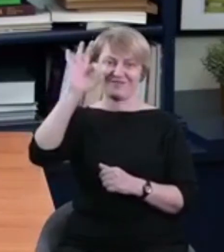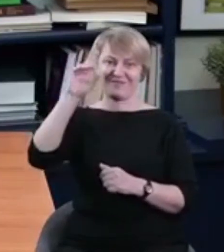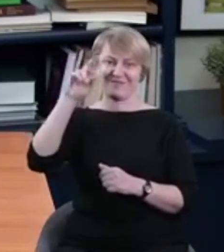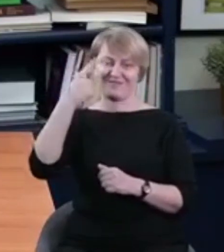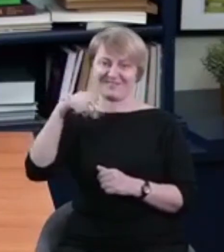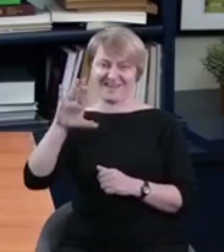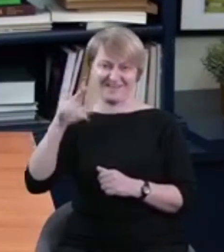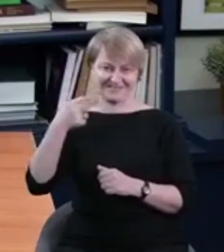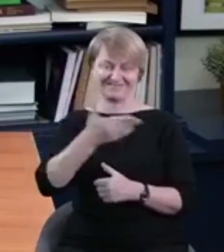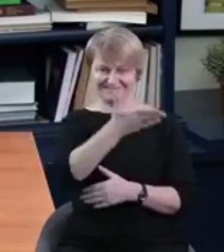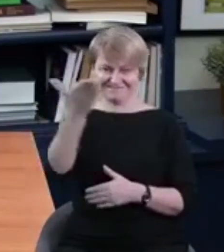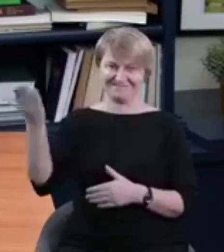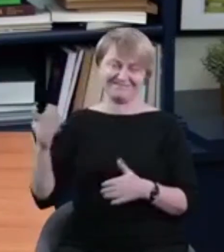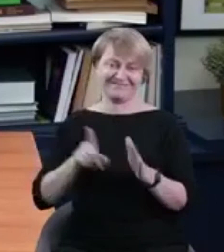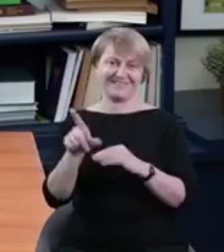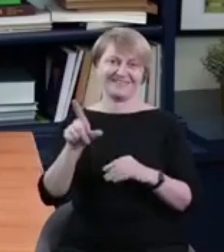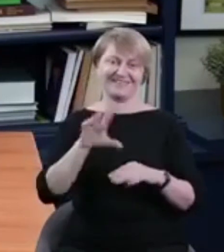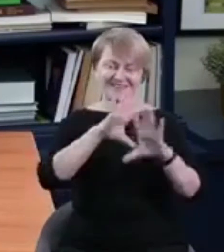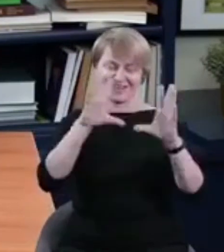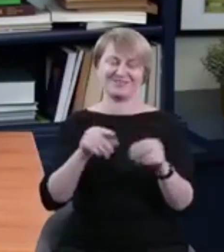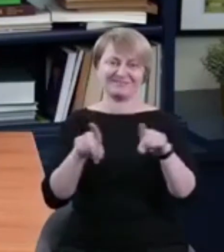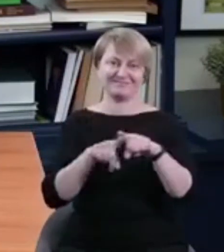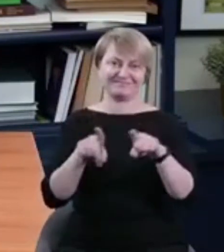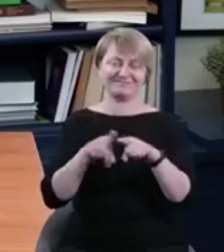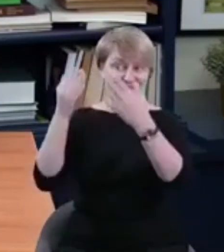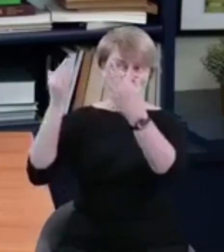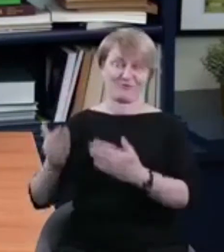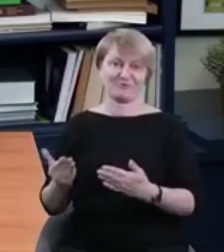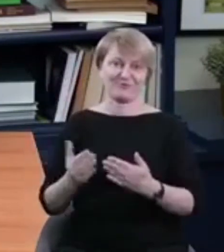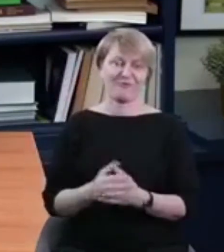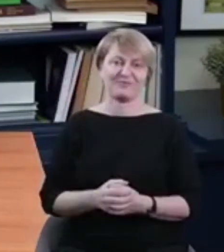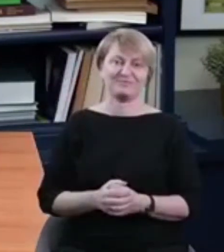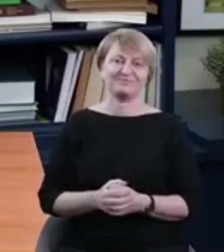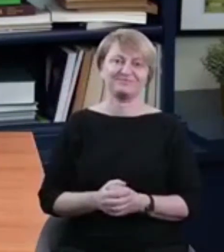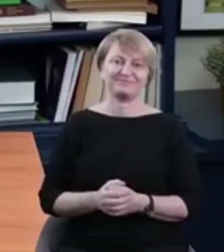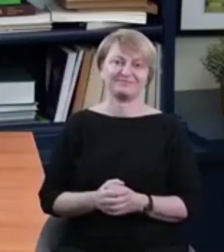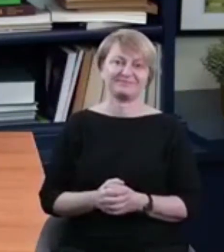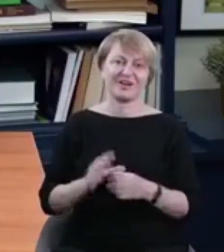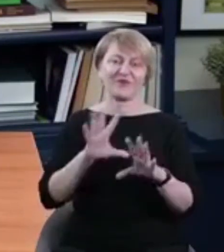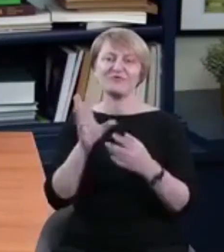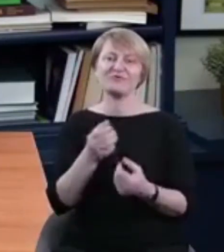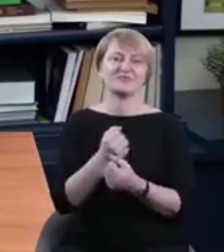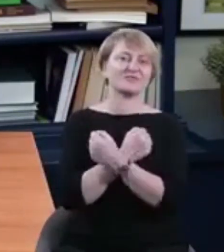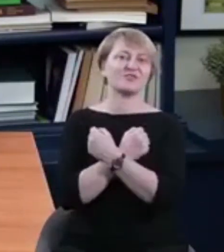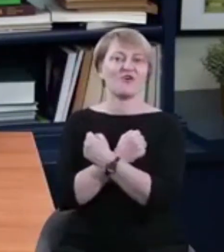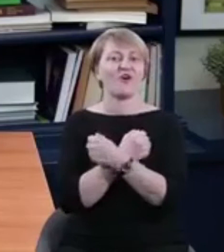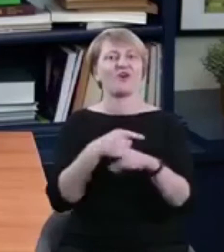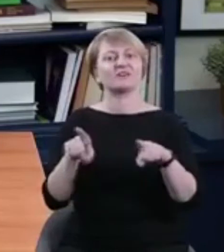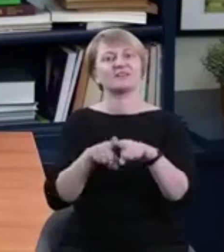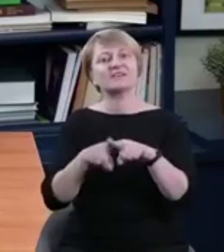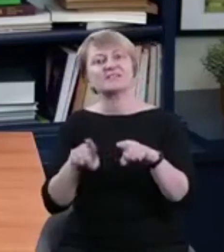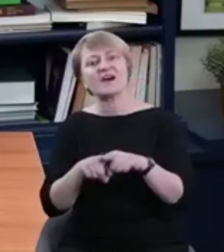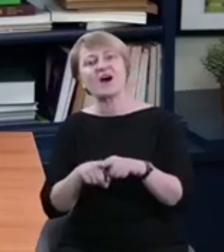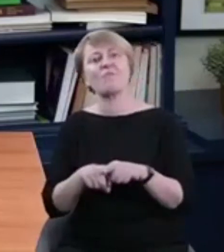chyba nie zaskoczę tym podpowiedziom oczywiście jak wszyscy kochałem piłkę i kocham cały czas piłkę nożną